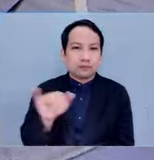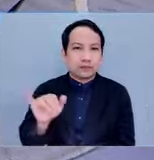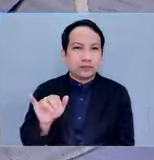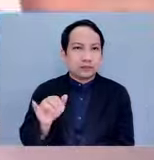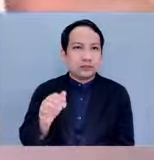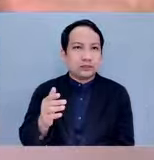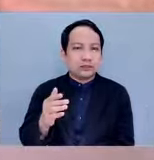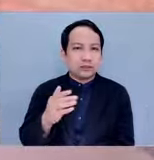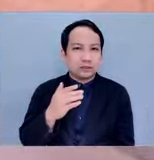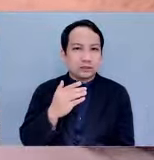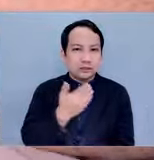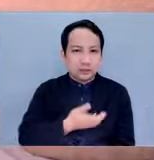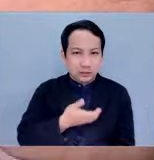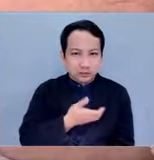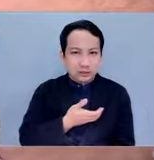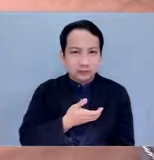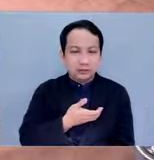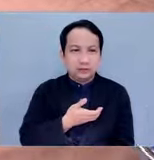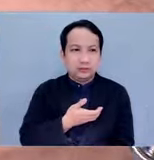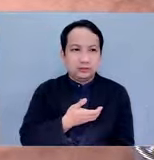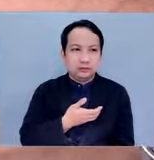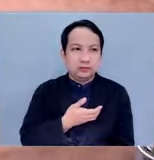ugali. Calm, sweet,